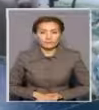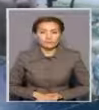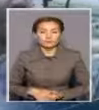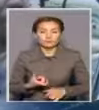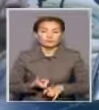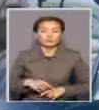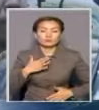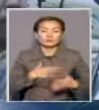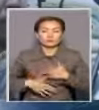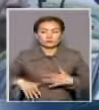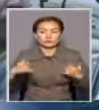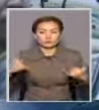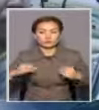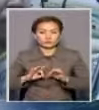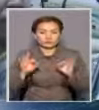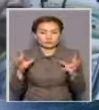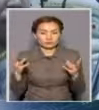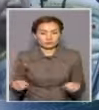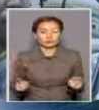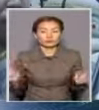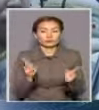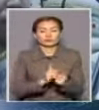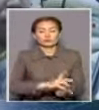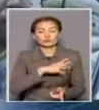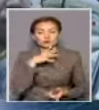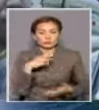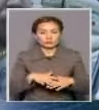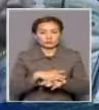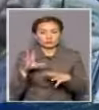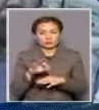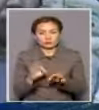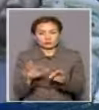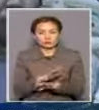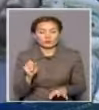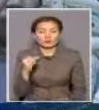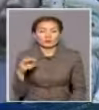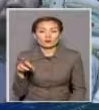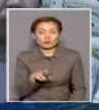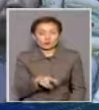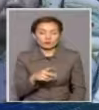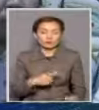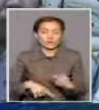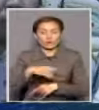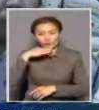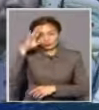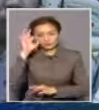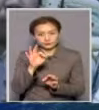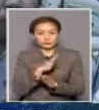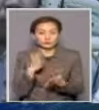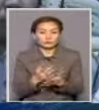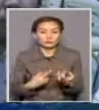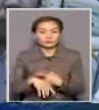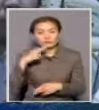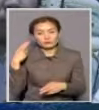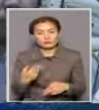Я очень рада, что сегодня, в этот прекрасный вечер, я встречаюсь с вами на вечере песен Ильи Жаканова, нашего отца в искусстве,